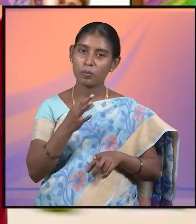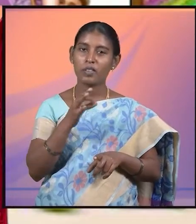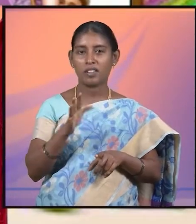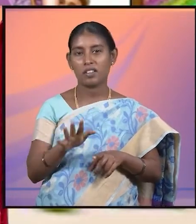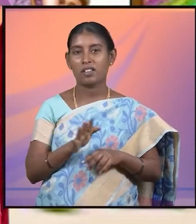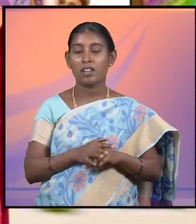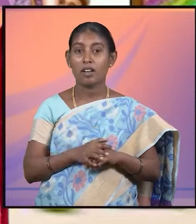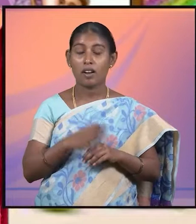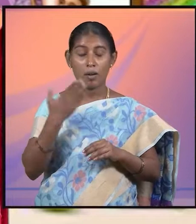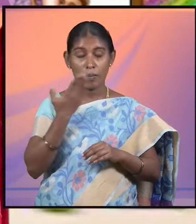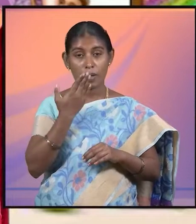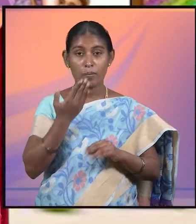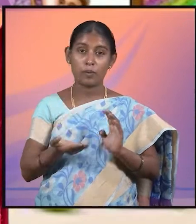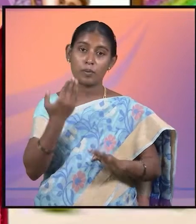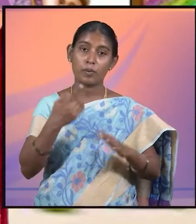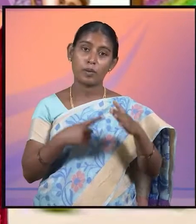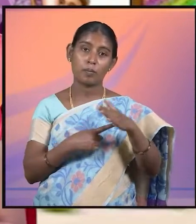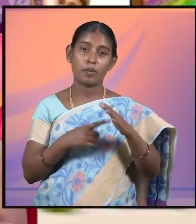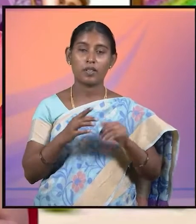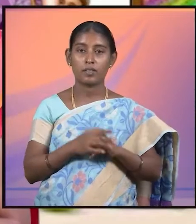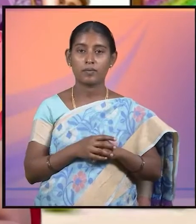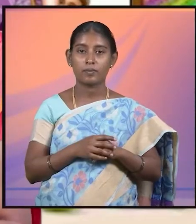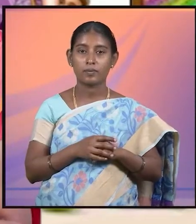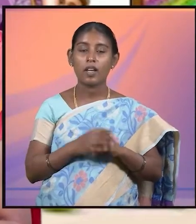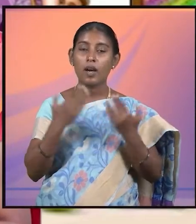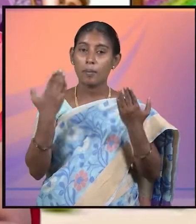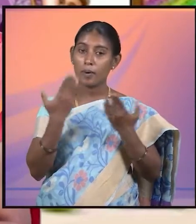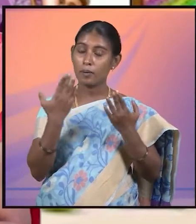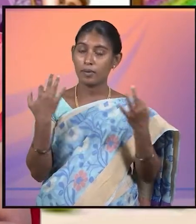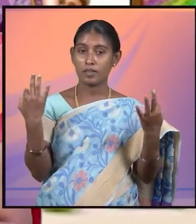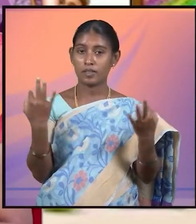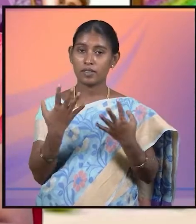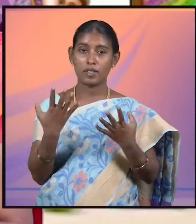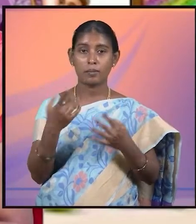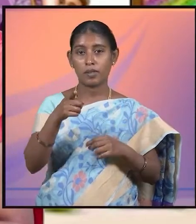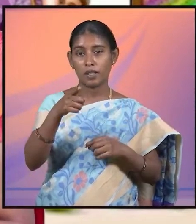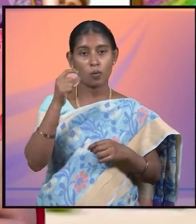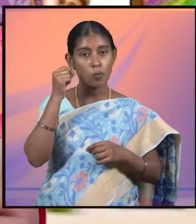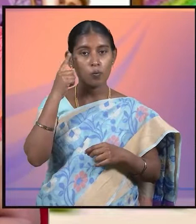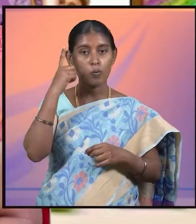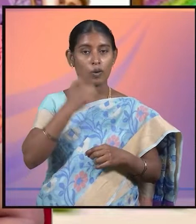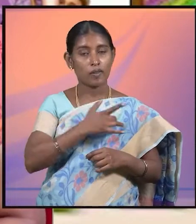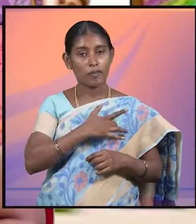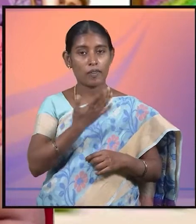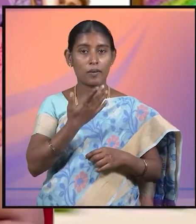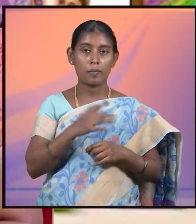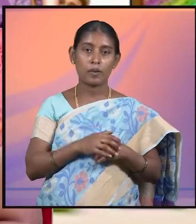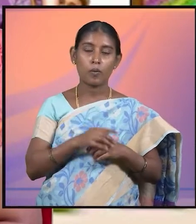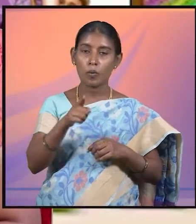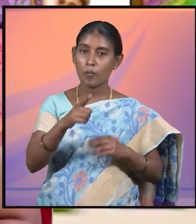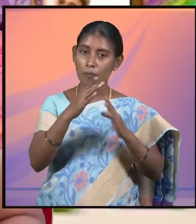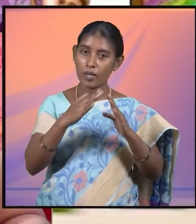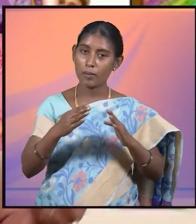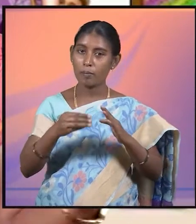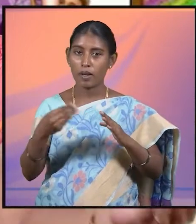உண்மையும் இதன் மூலம் விளங்குகிறதல்லவா? கல்வியின் சிறப்பினை உணர்ந்த நீங்கள் உங்கள் பக்கத்து